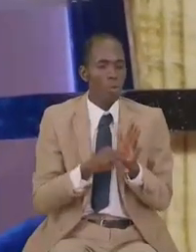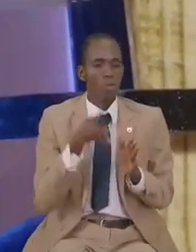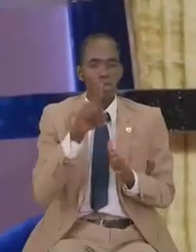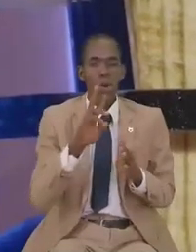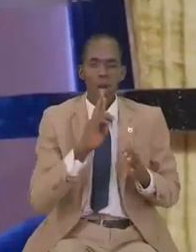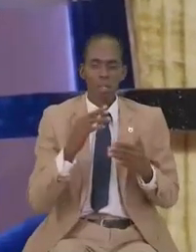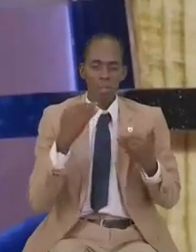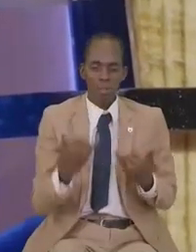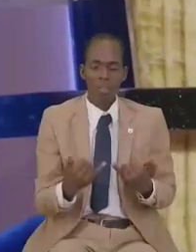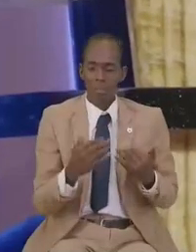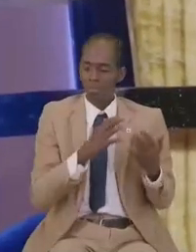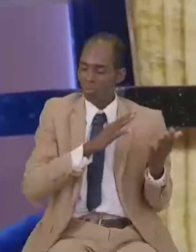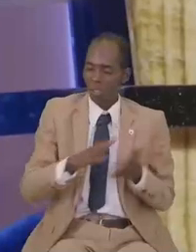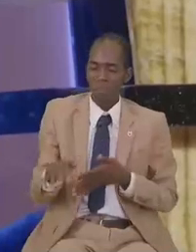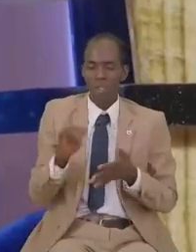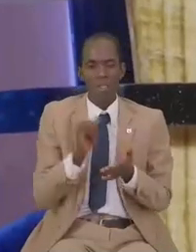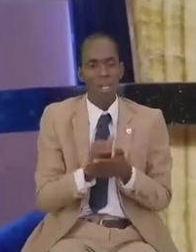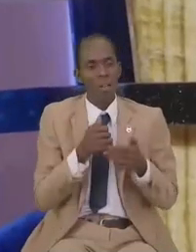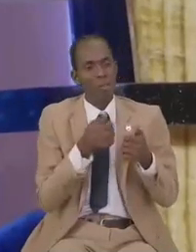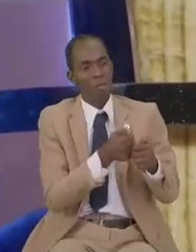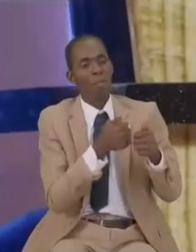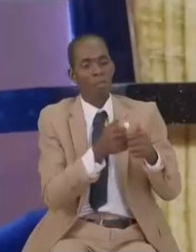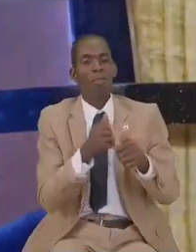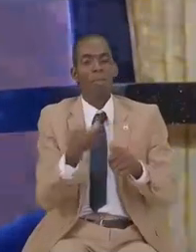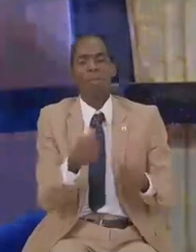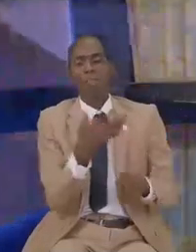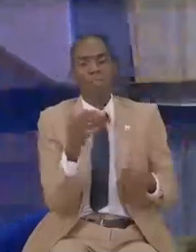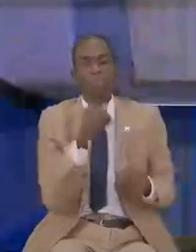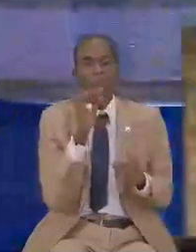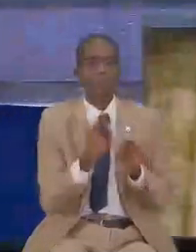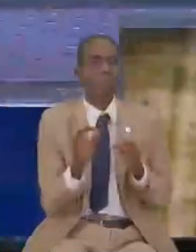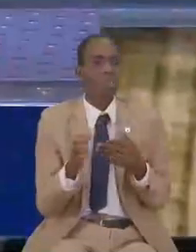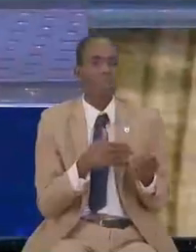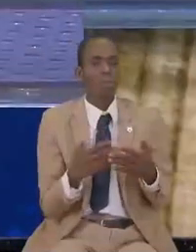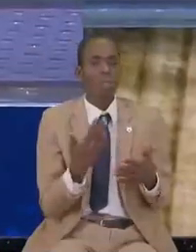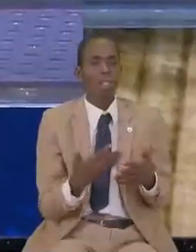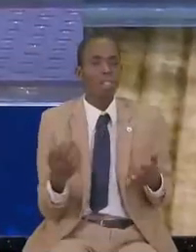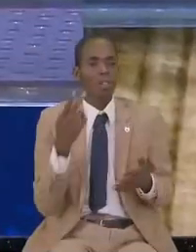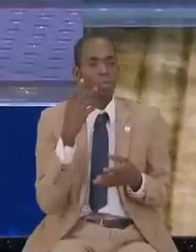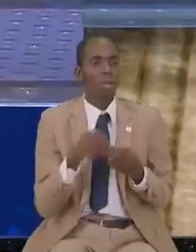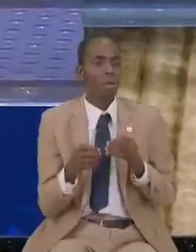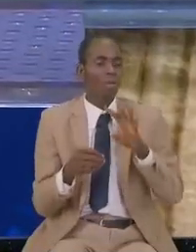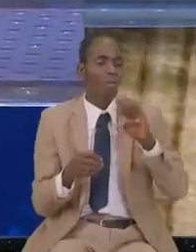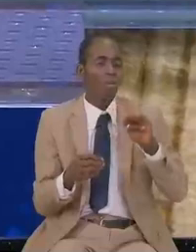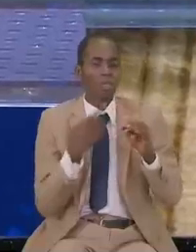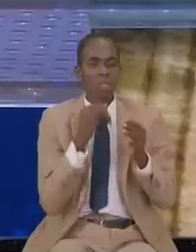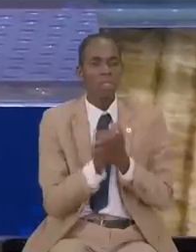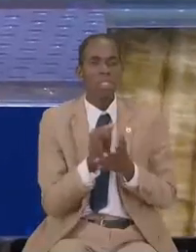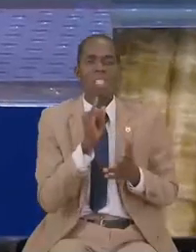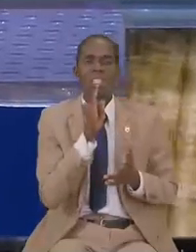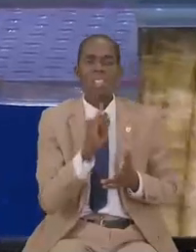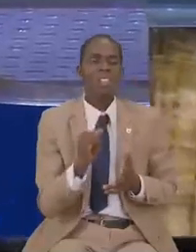cela de côté et vous embrassez des citernes crevassées. Le verset 14 dit, Israël est-il